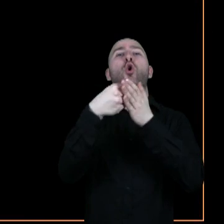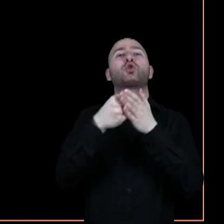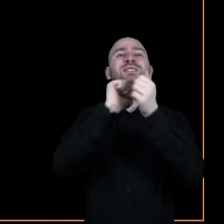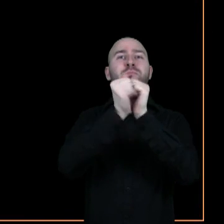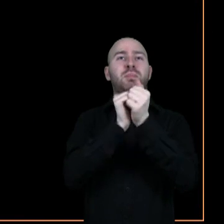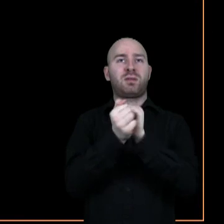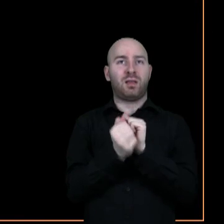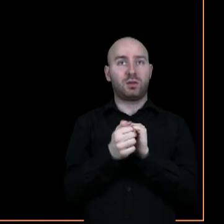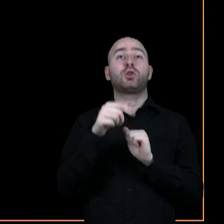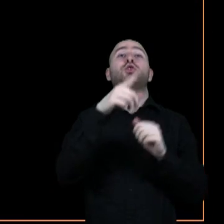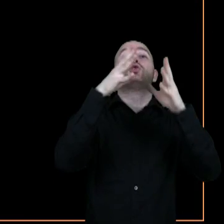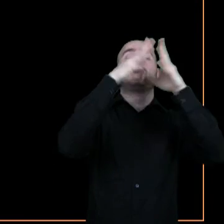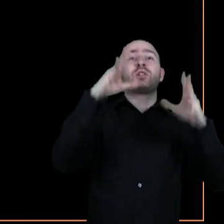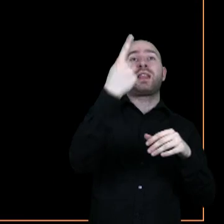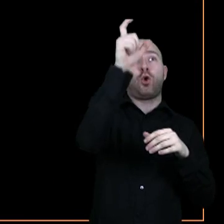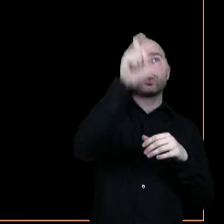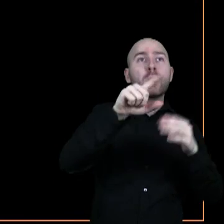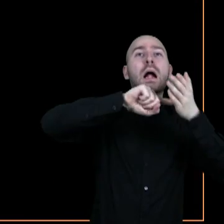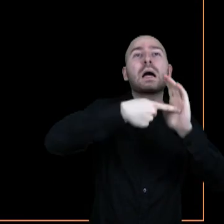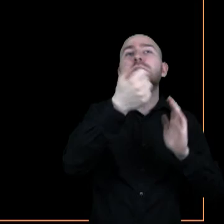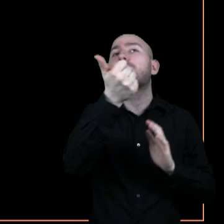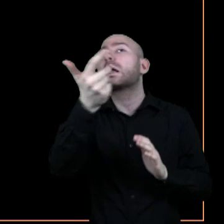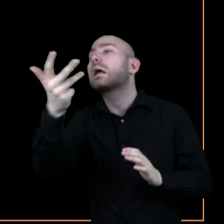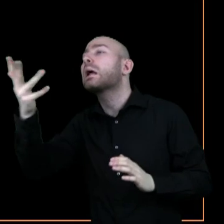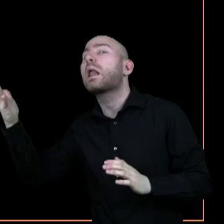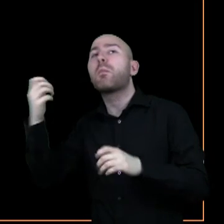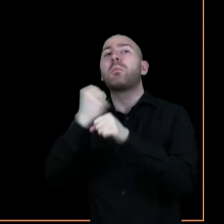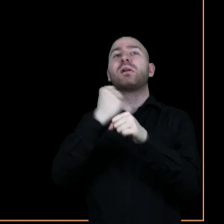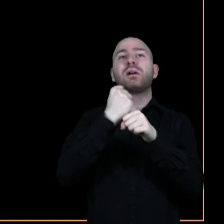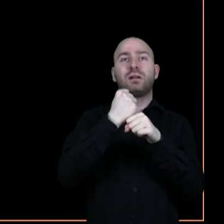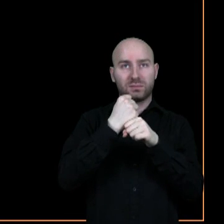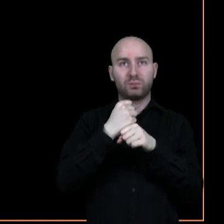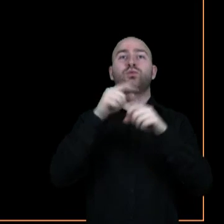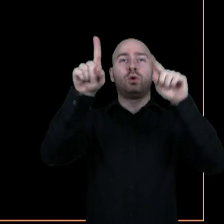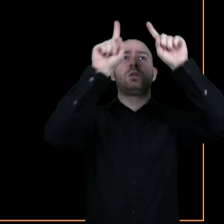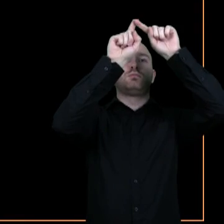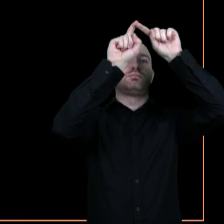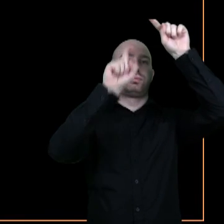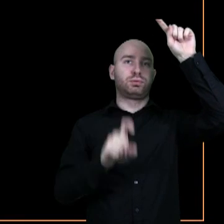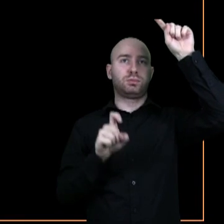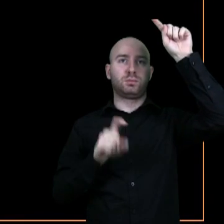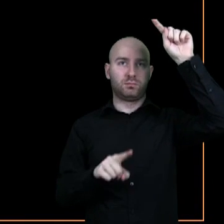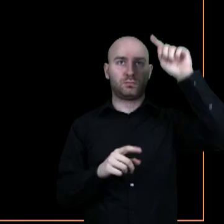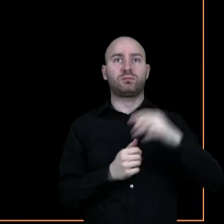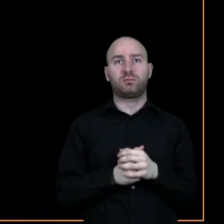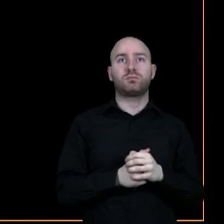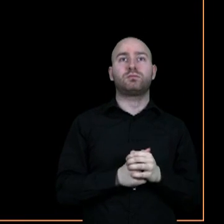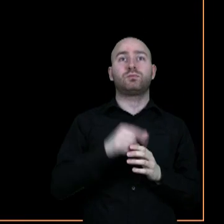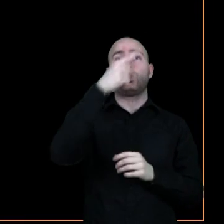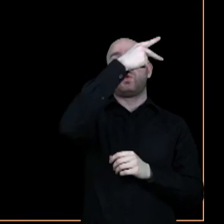wynoszą 10 tysięcy dolarów razy liczba programistów. Wpisuję w pole znak równości.